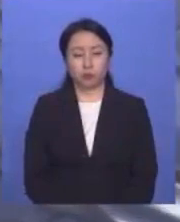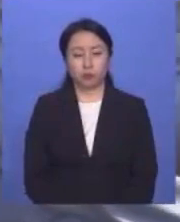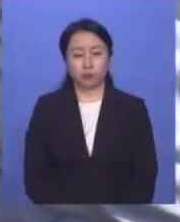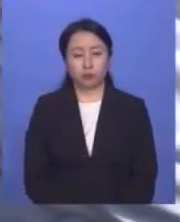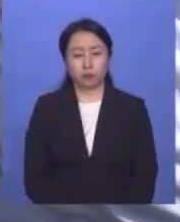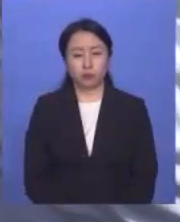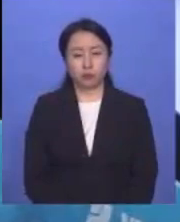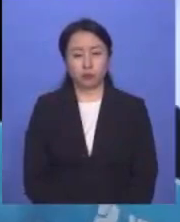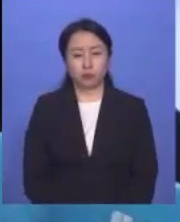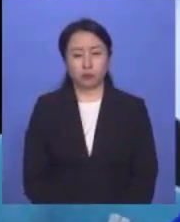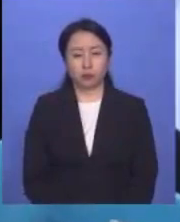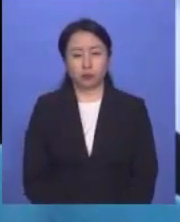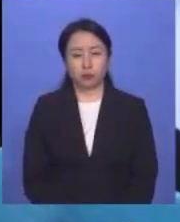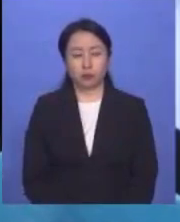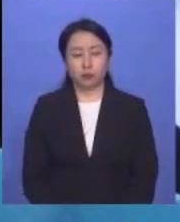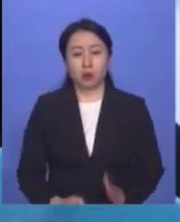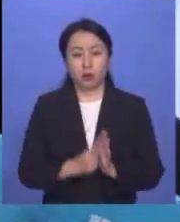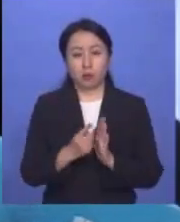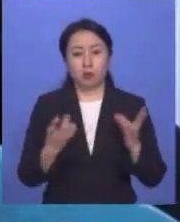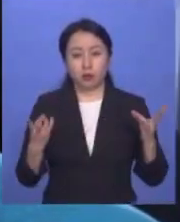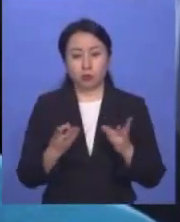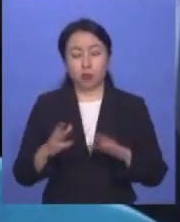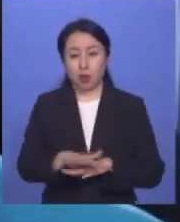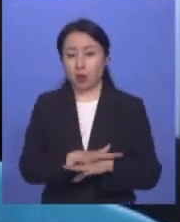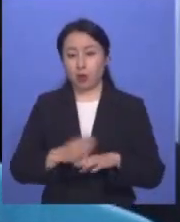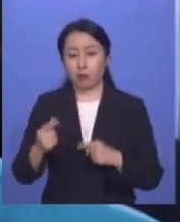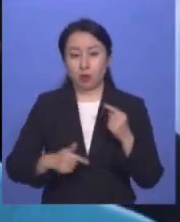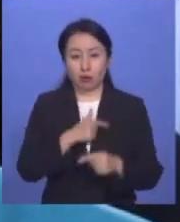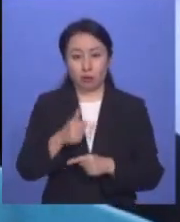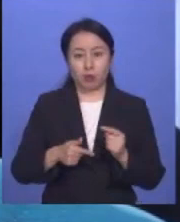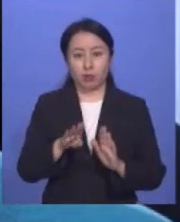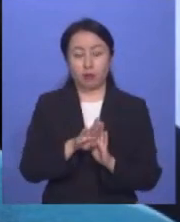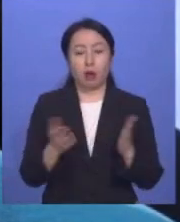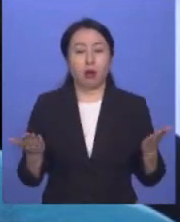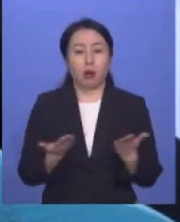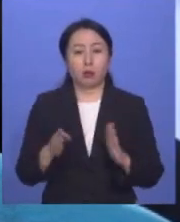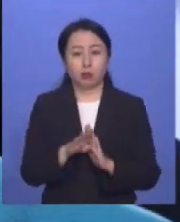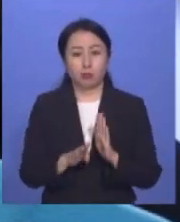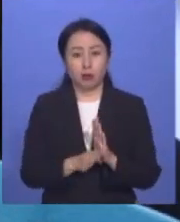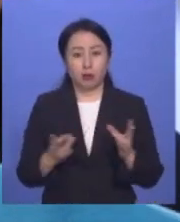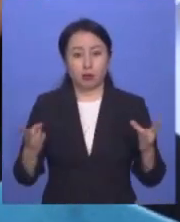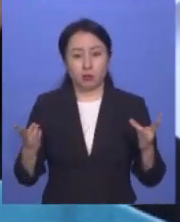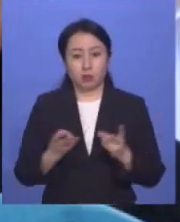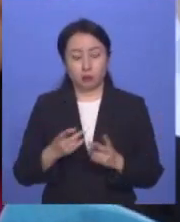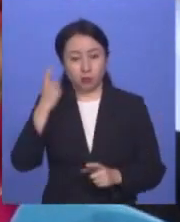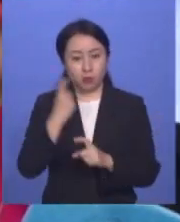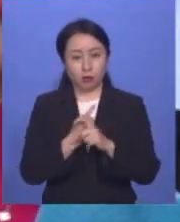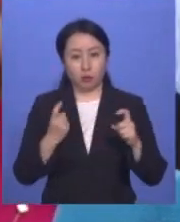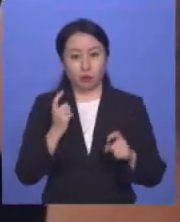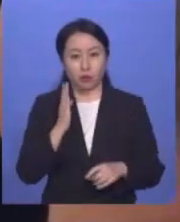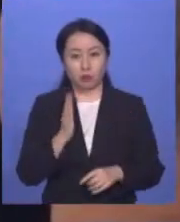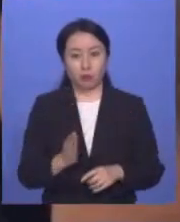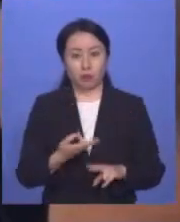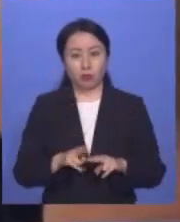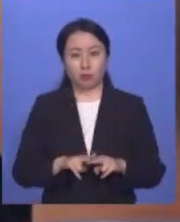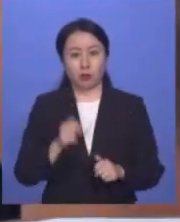соответственно, свои зарплаты планировать. Тұрақтылық болуы керек. Халық пен кәсіпкерлер бағаның қандай бағамда тұратынынан хабардар болуы шарт.